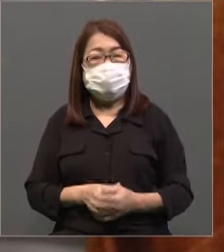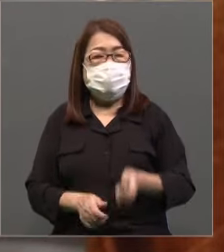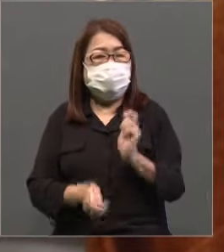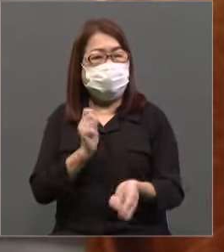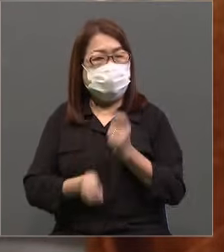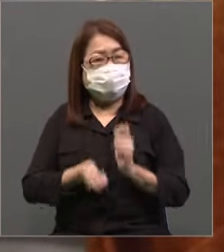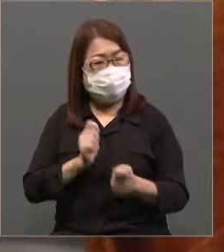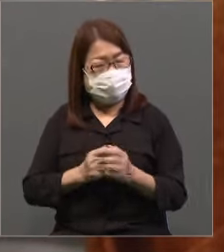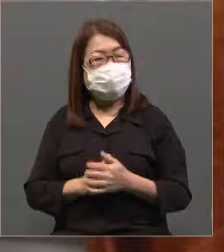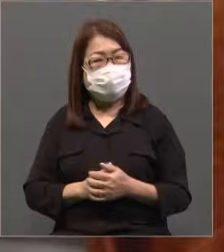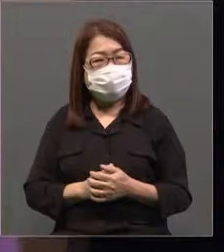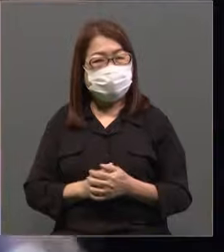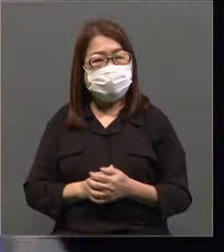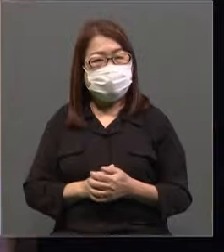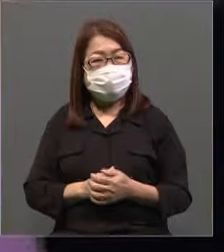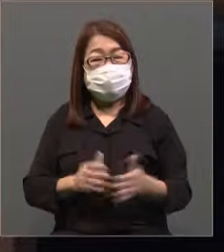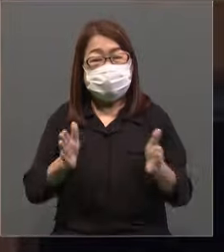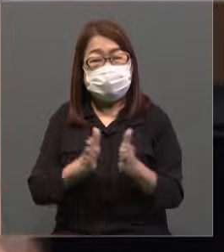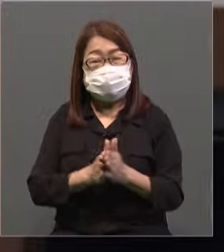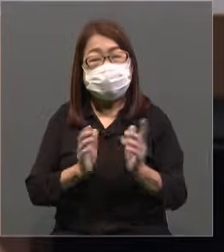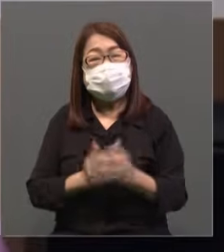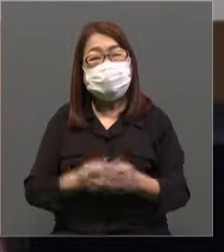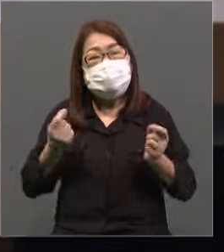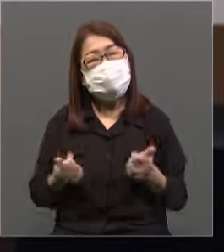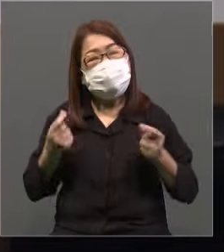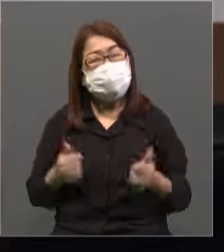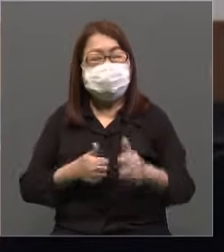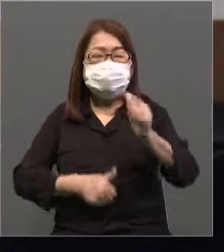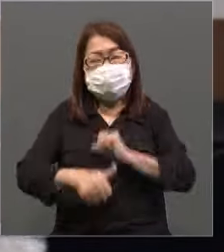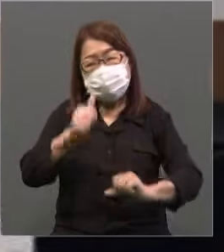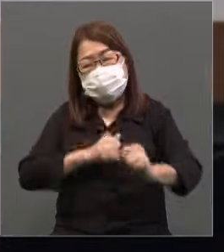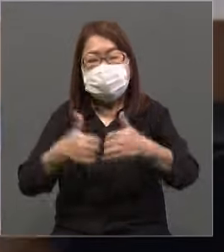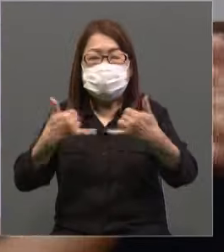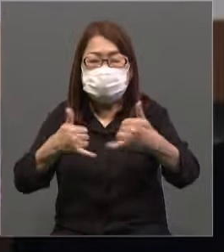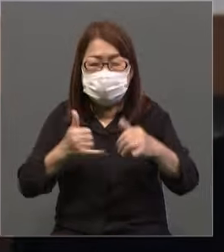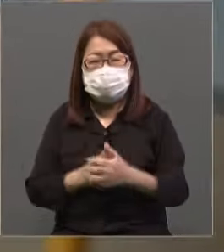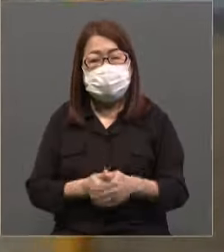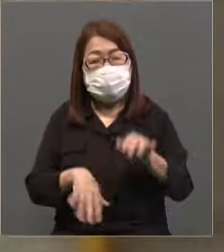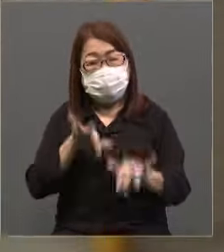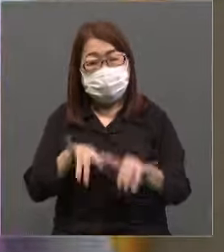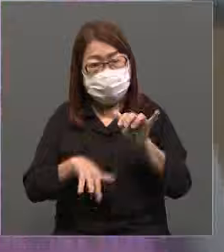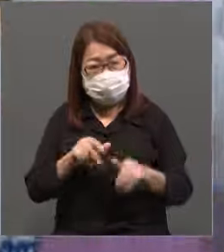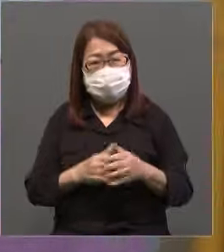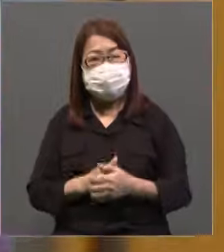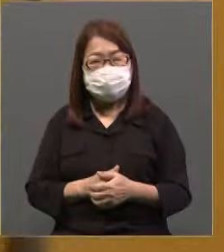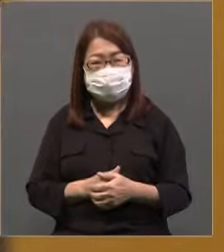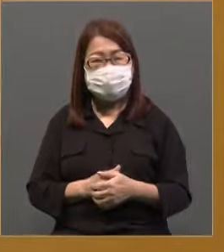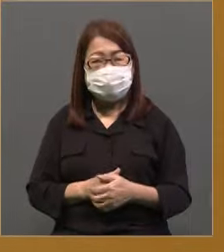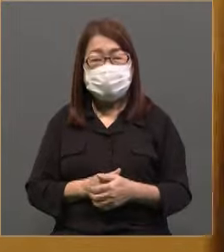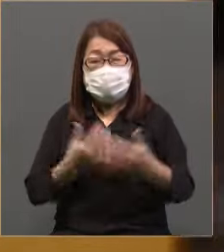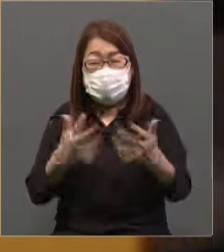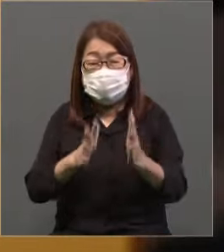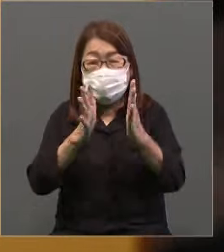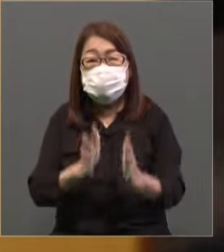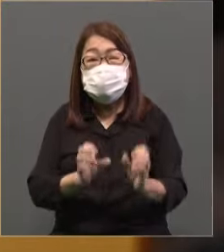องแล้วก็เต้นแล้วก็เล่นเปียโนครับ แล้วเวลา